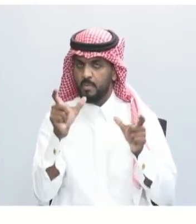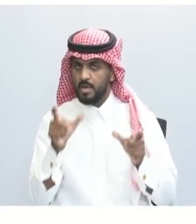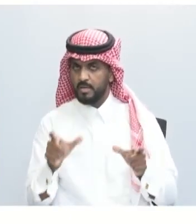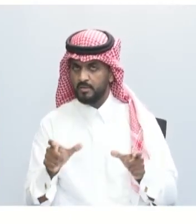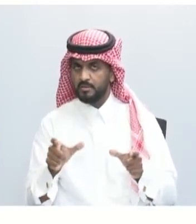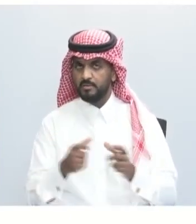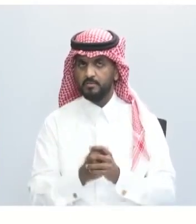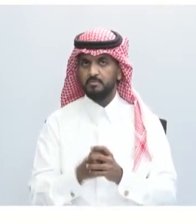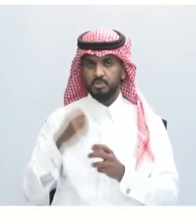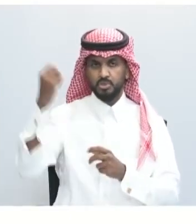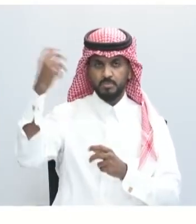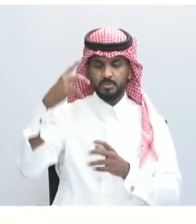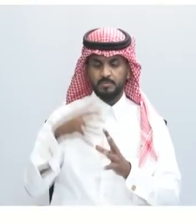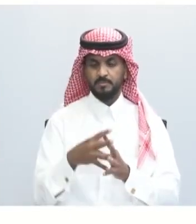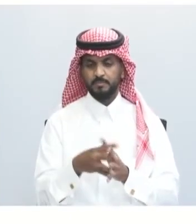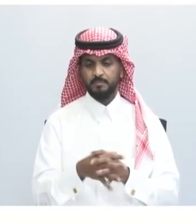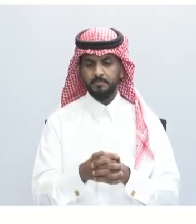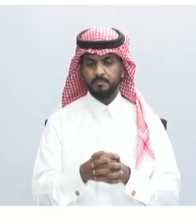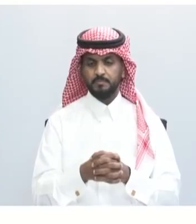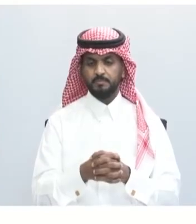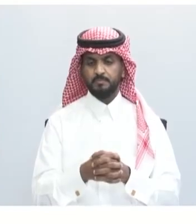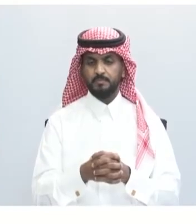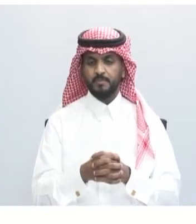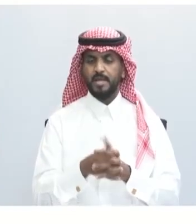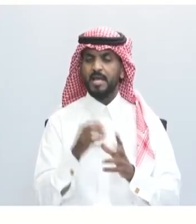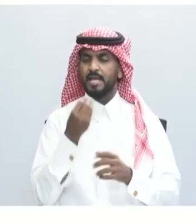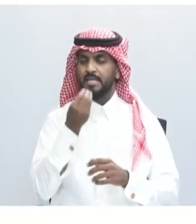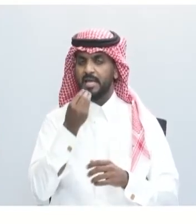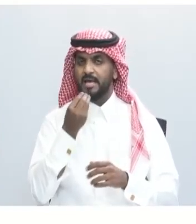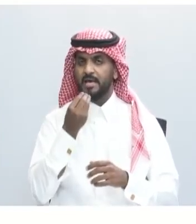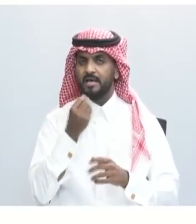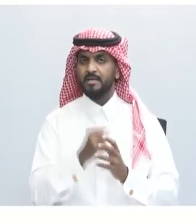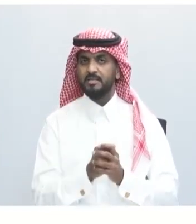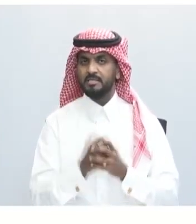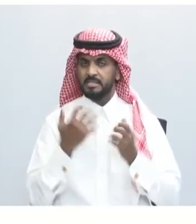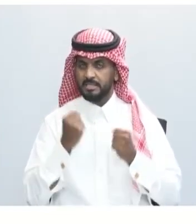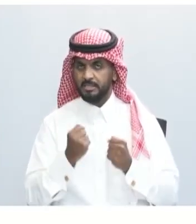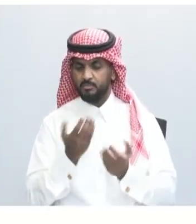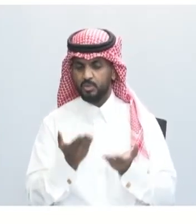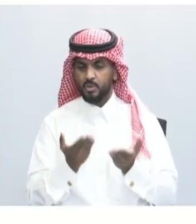اشعه الشمس كذلك الغذاء الصحي المتوازن